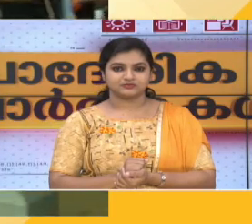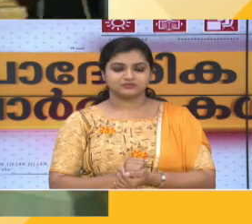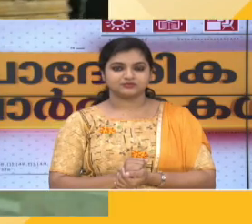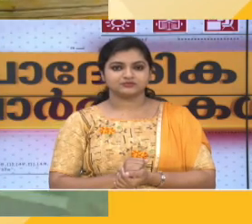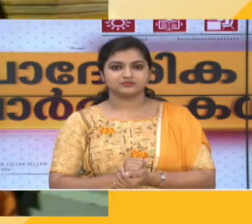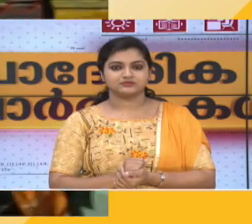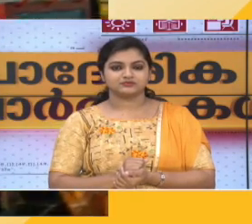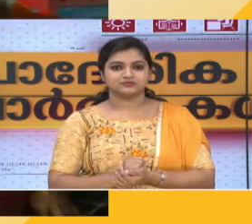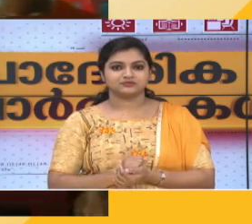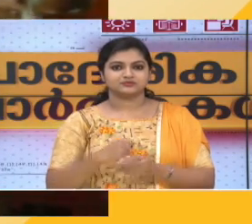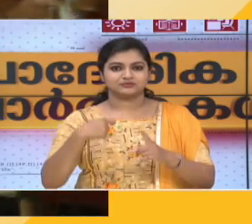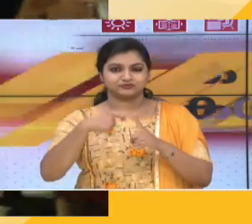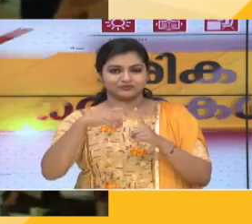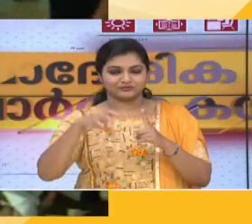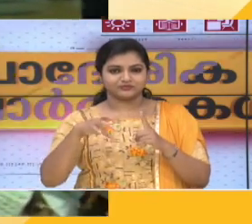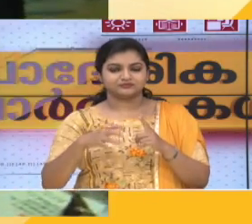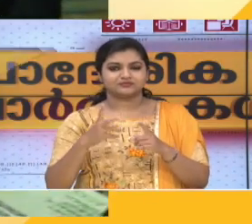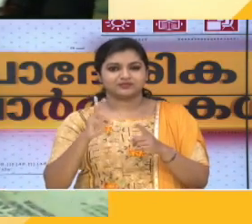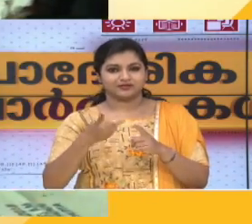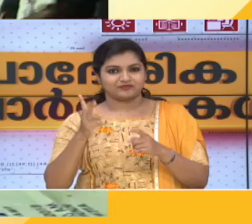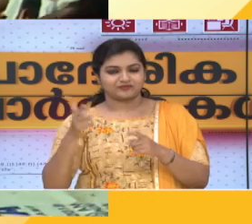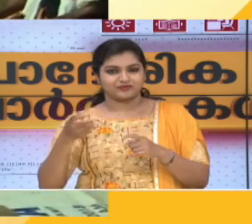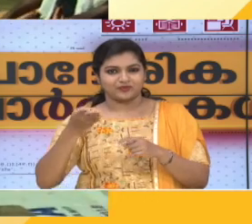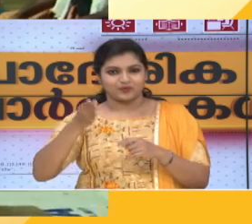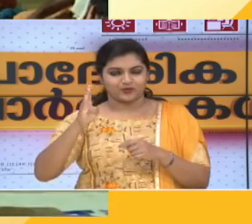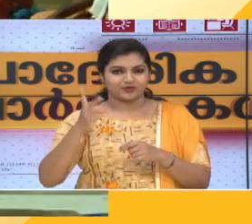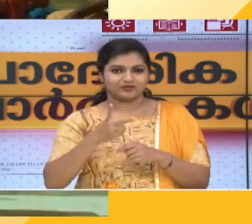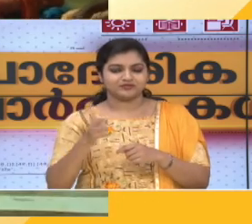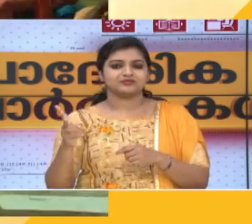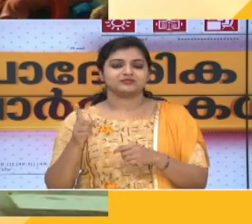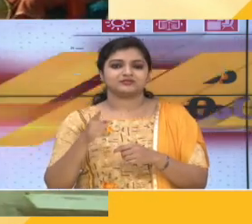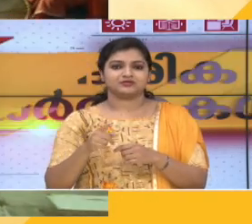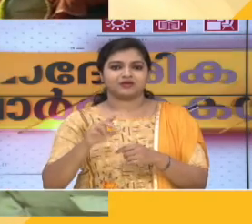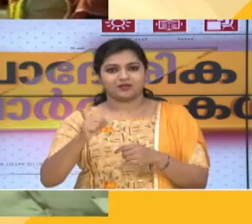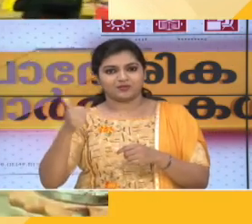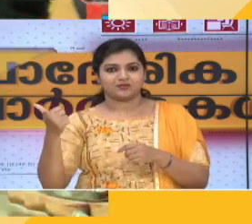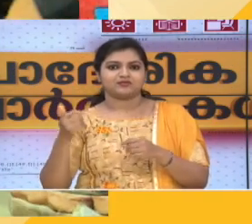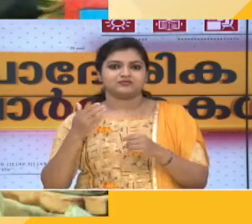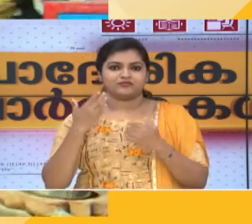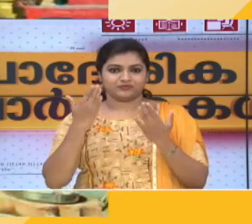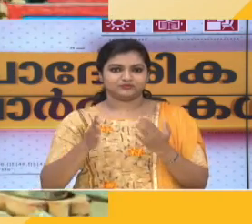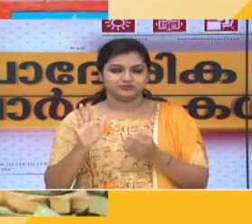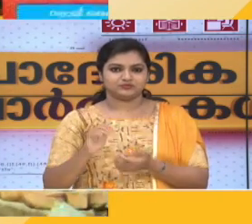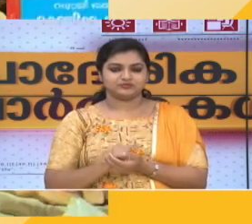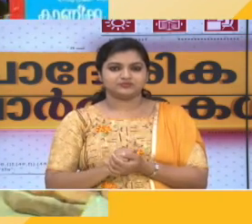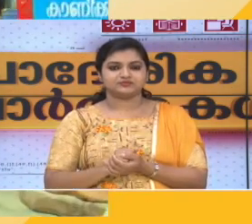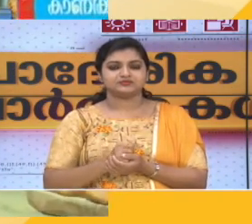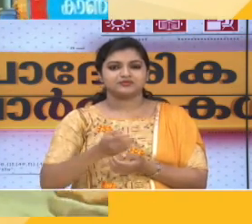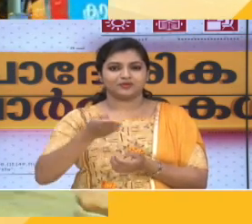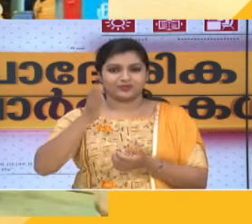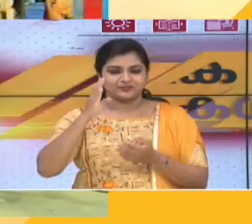കൊച്ചുകടുത്ത സ്വാമി, മണിമണ്ഡപം, നവഗ്രഹം, നാഗരാജാവ് എന്നിവയാണ് മറ്റ് പ്രതിഷ്ഠകൾ. ഭഗവതി